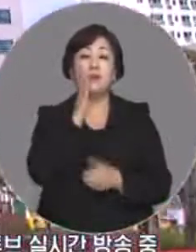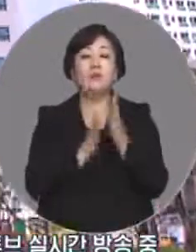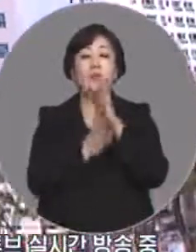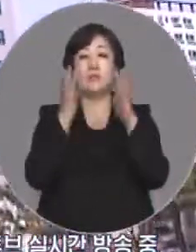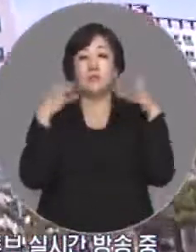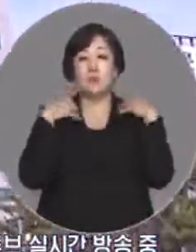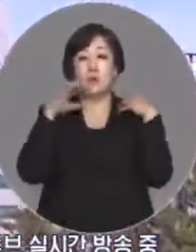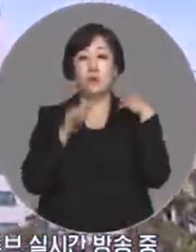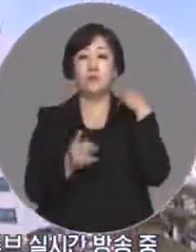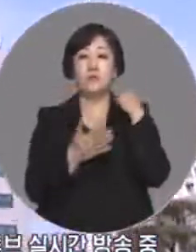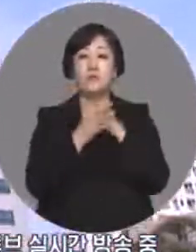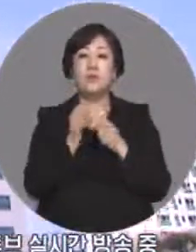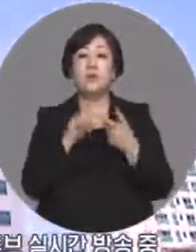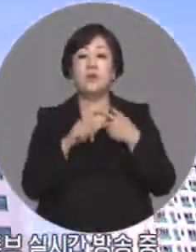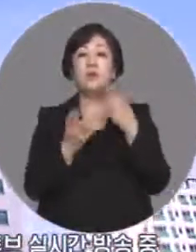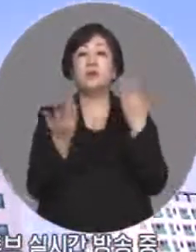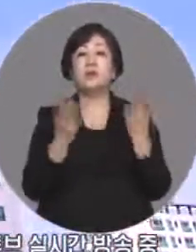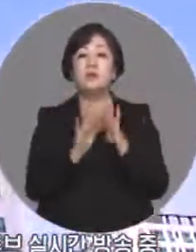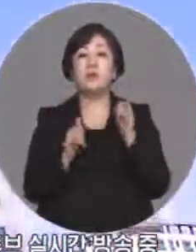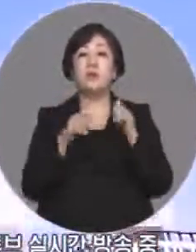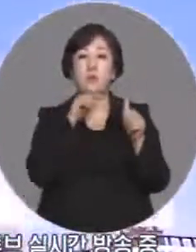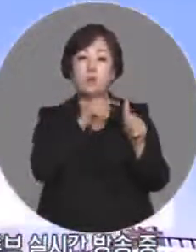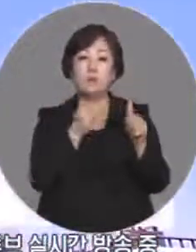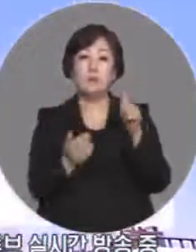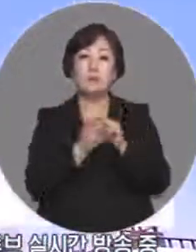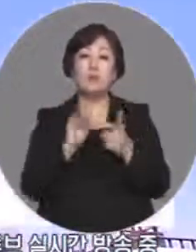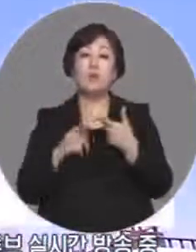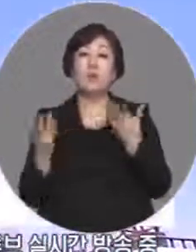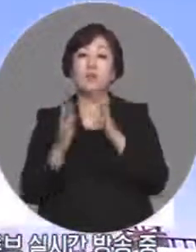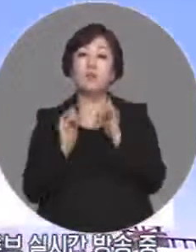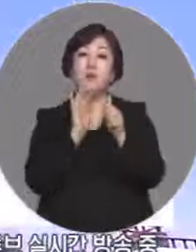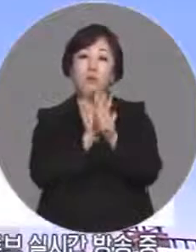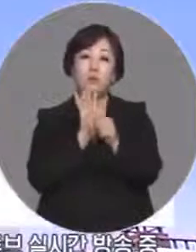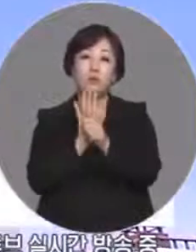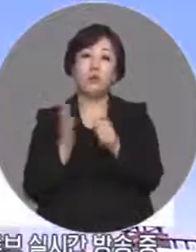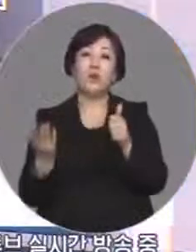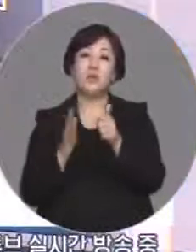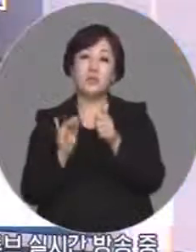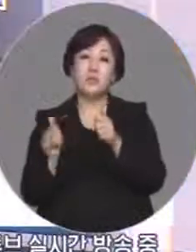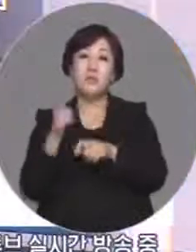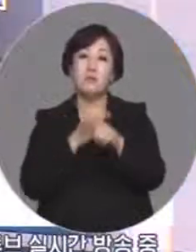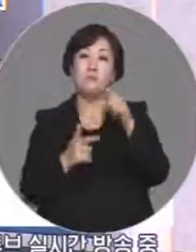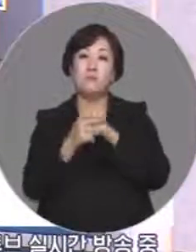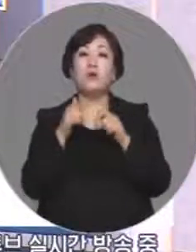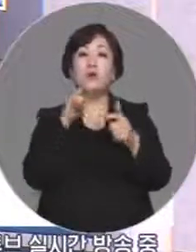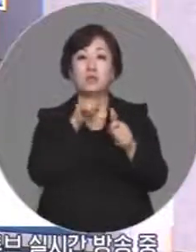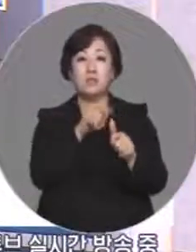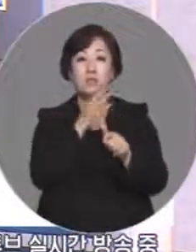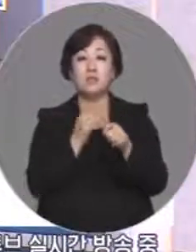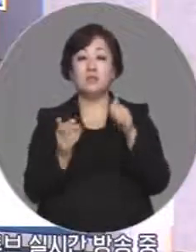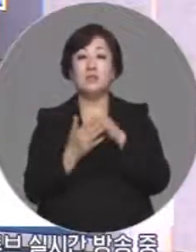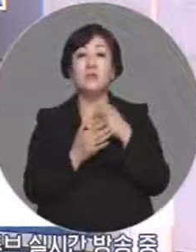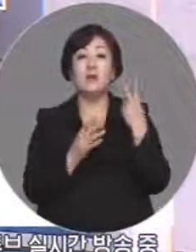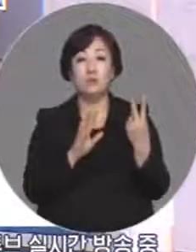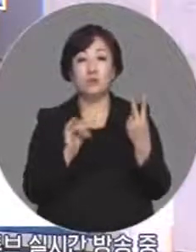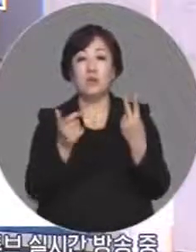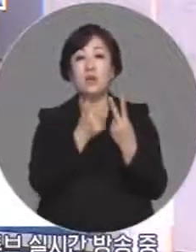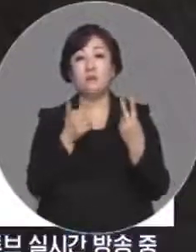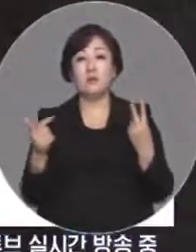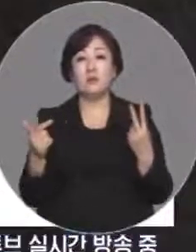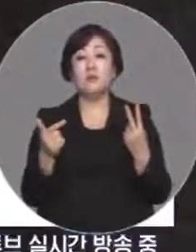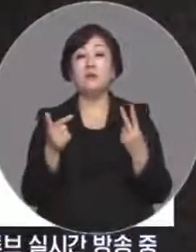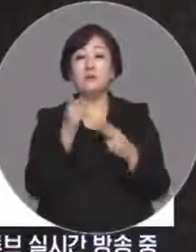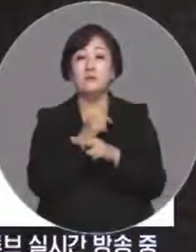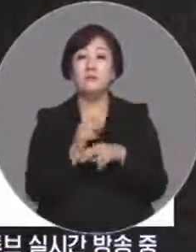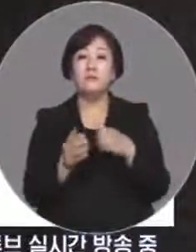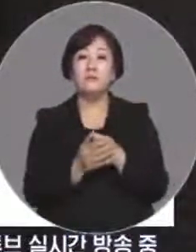울산시청에서 혁신산업국 직원이 확진된 데 이어 고위직의 업무를 보좌하는 직원이 추가로 확진돼 확진자가 2명으로